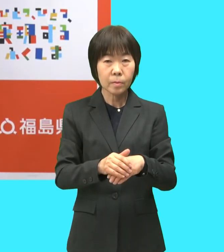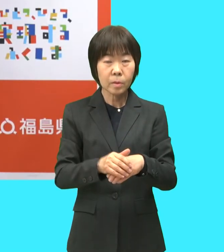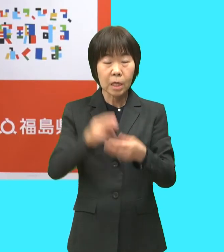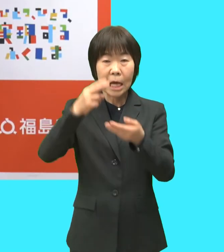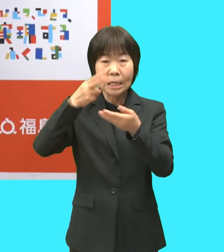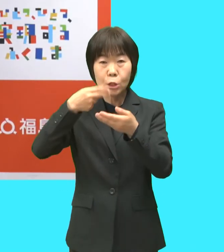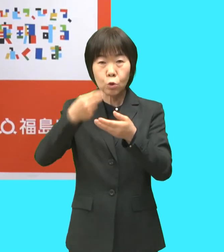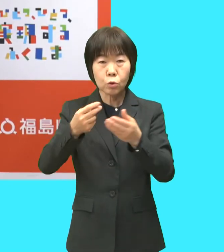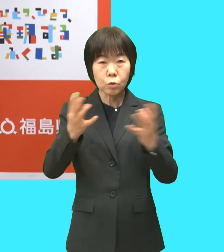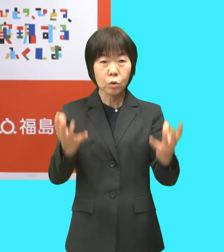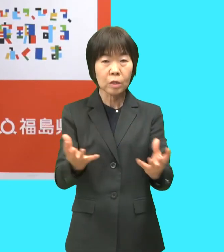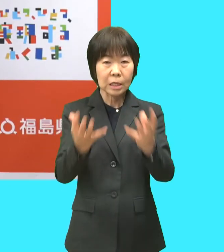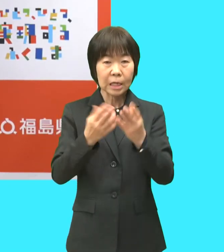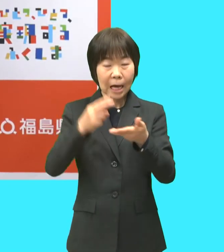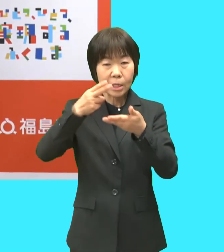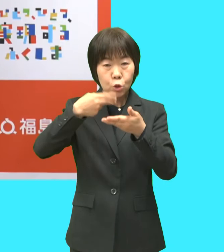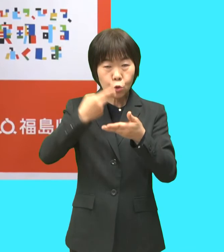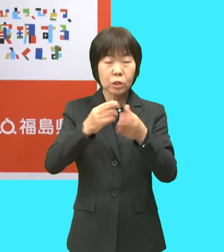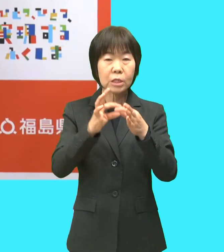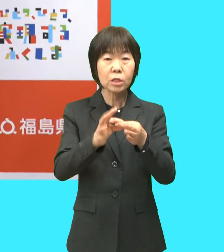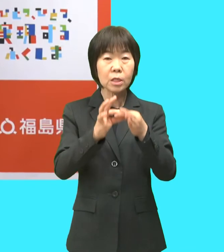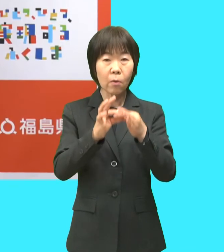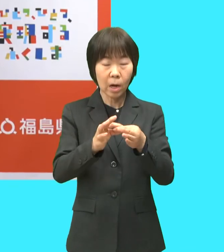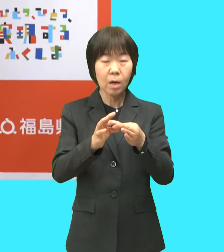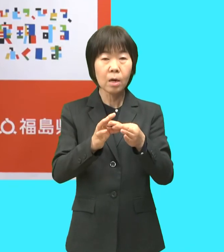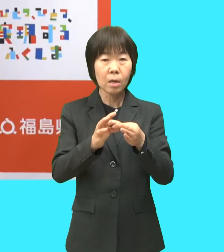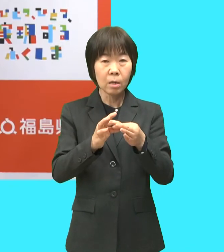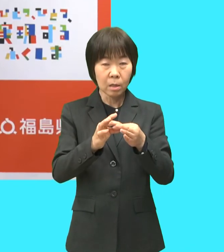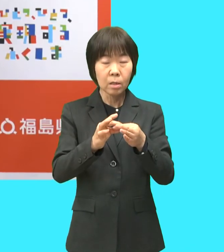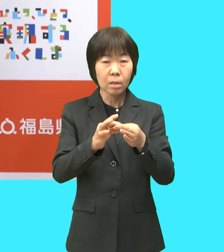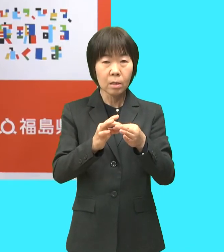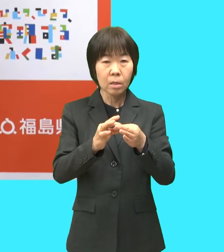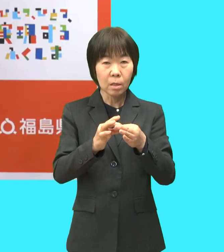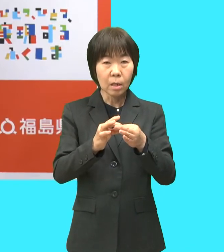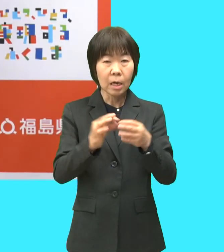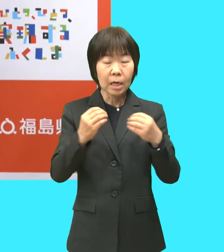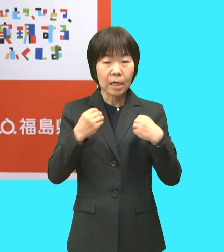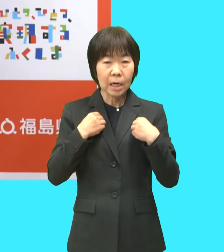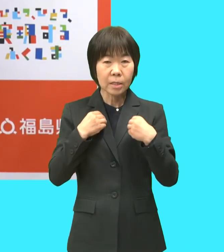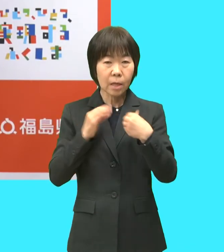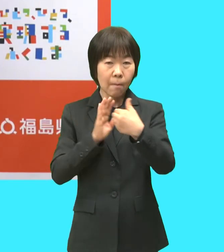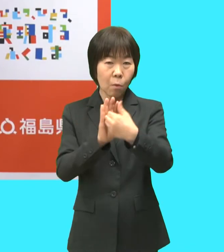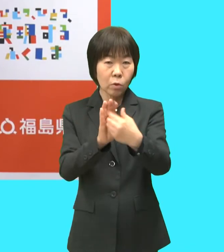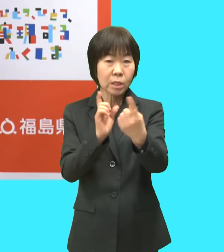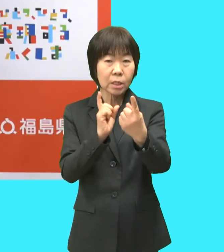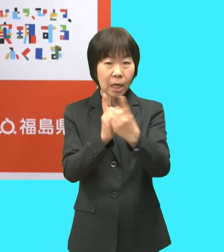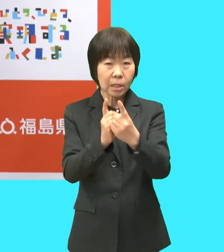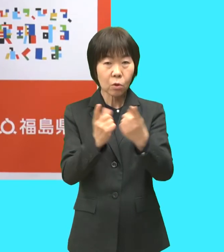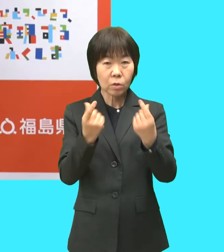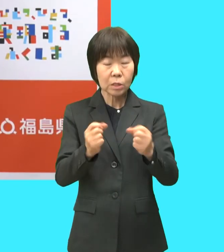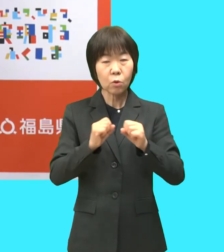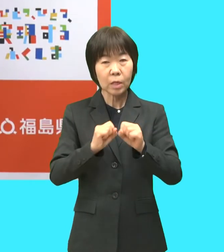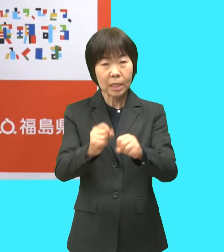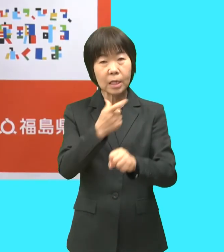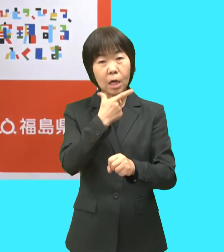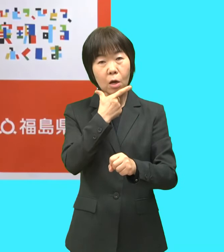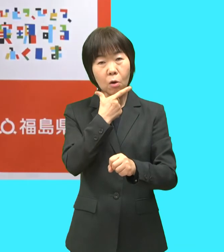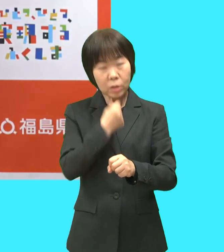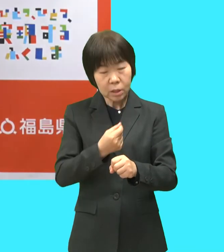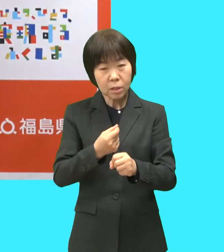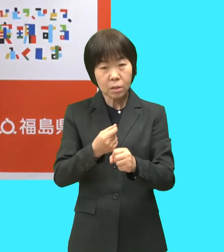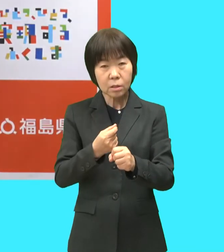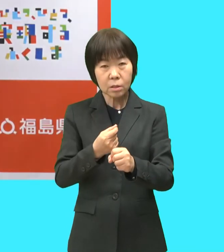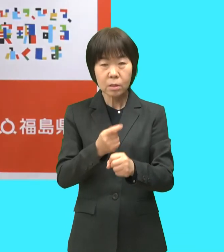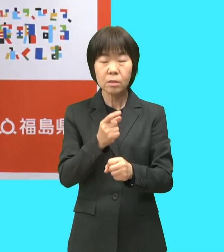食会食についてでありますが、先ほど感染防止対策を徹底していただきたいとお話をしました。これはま